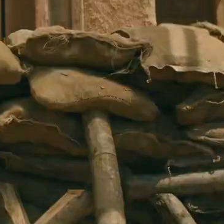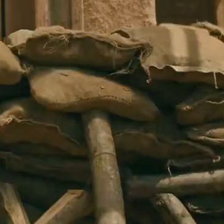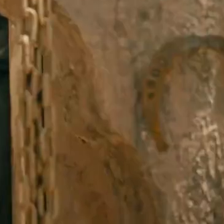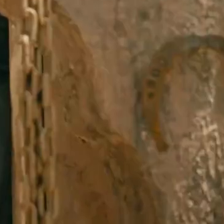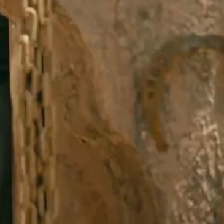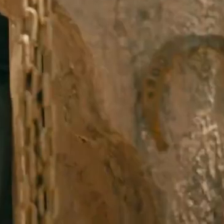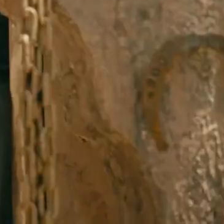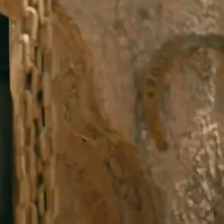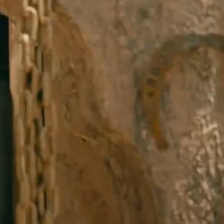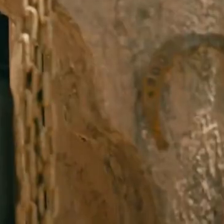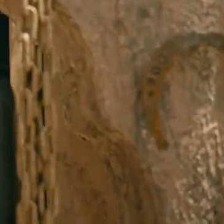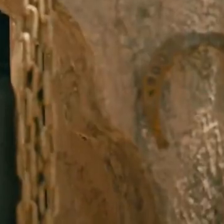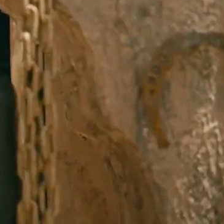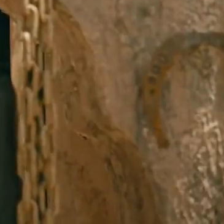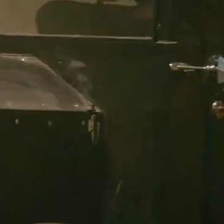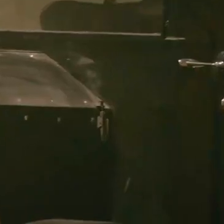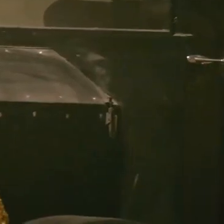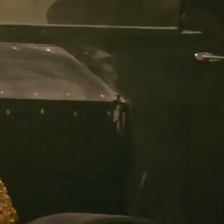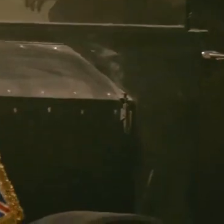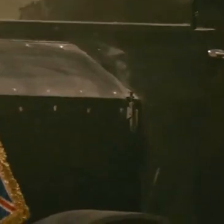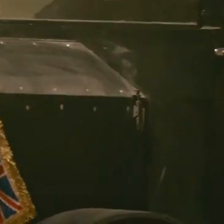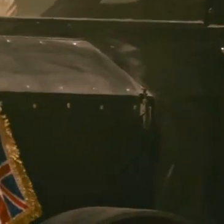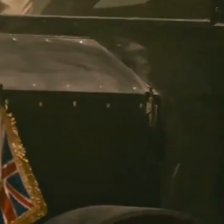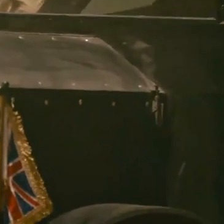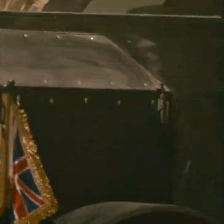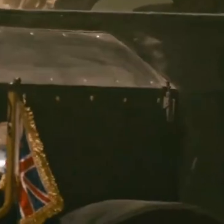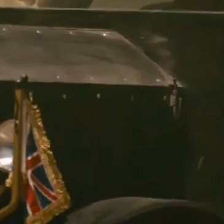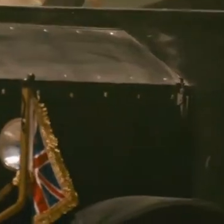Ali otomobilin yanına çökmüş halde ateş eden Fuchs'a bakıyor.